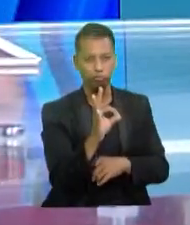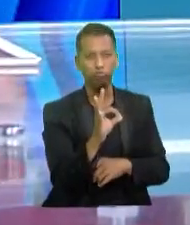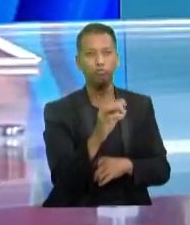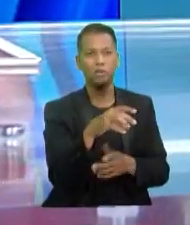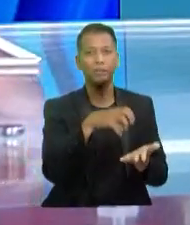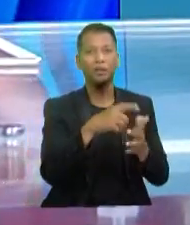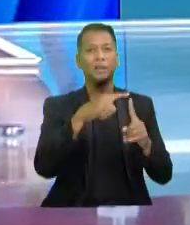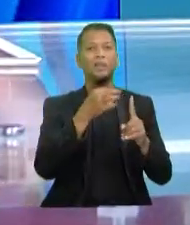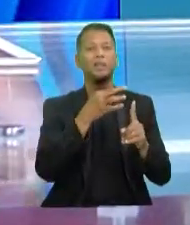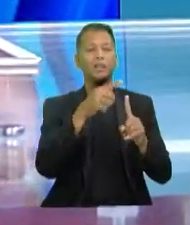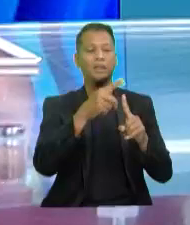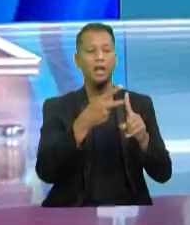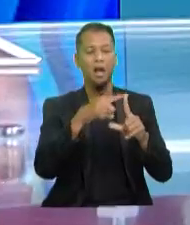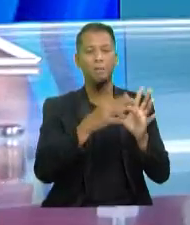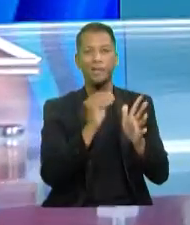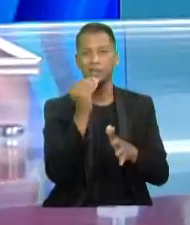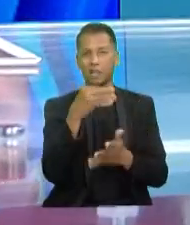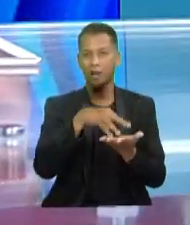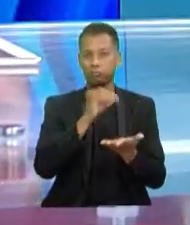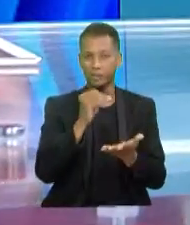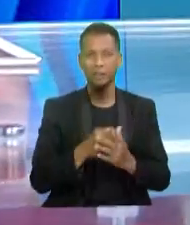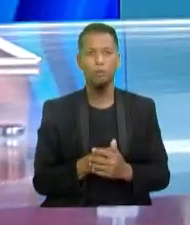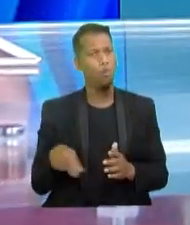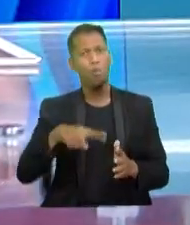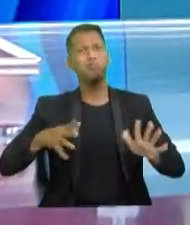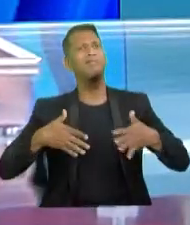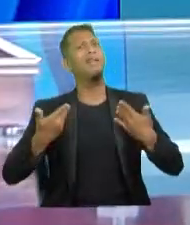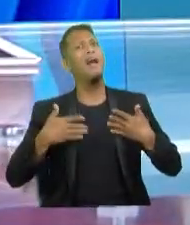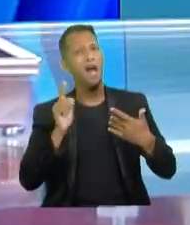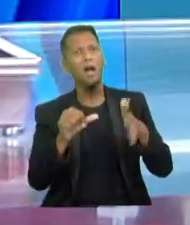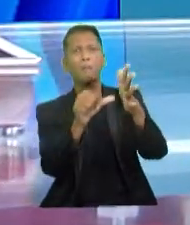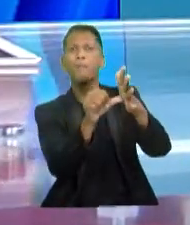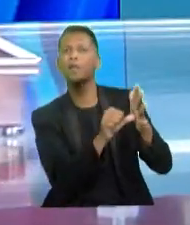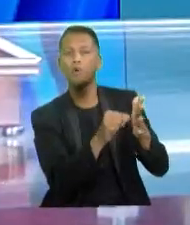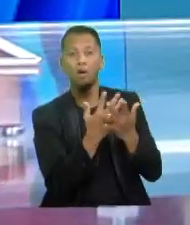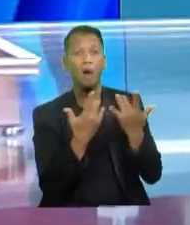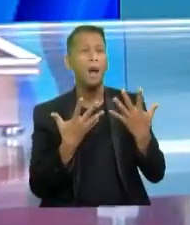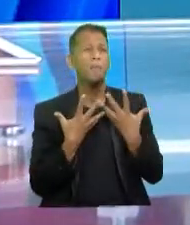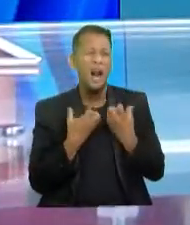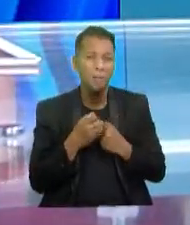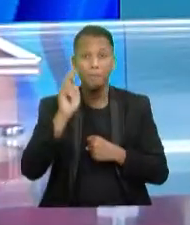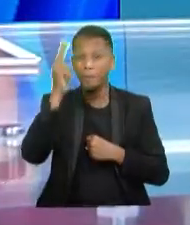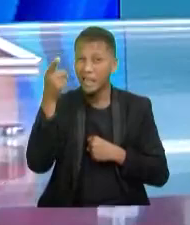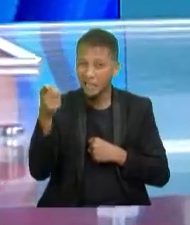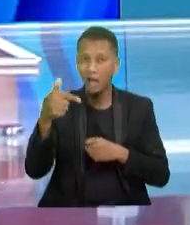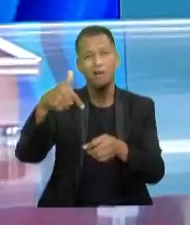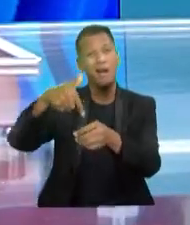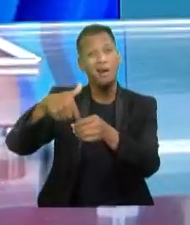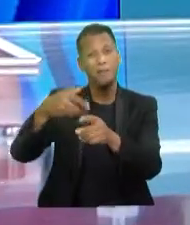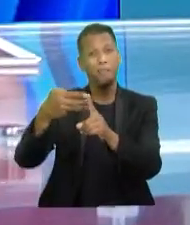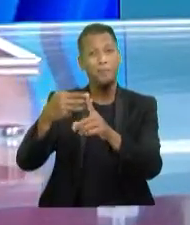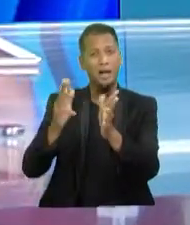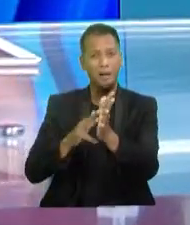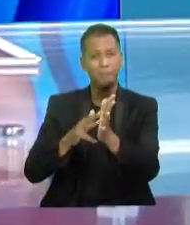Kenari, Jakarta Pusat. Meski senang dengan bantuan ini, warga berharap pemerintah dapat menurunkan harga BBM agar harga bahan pokok